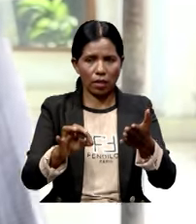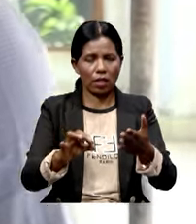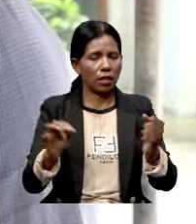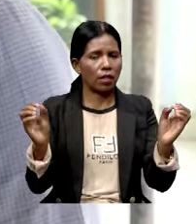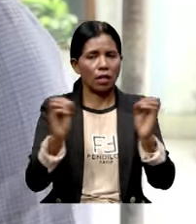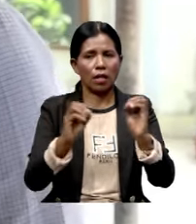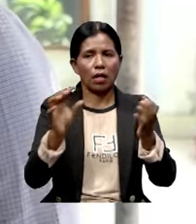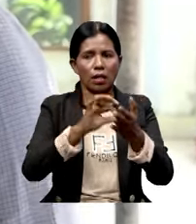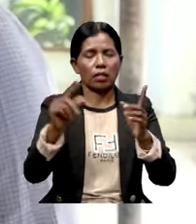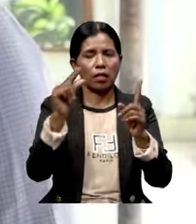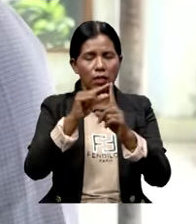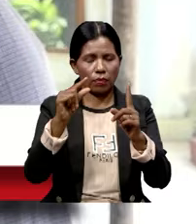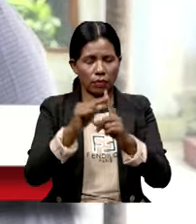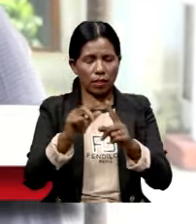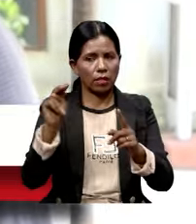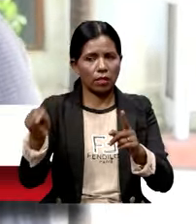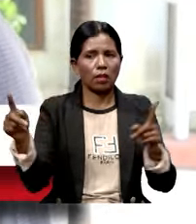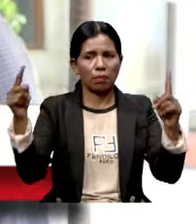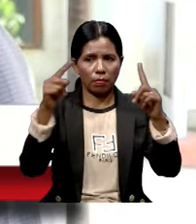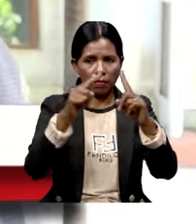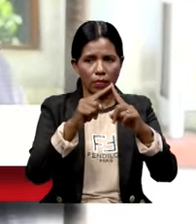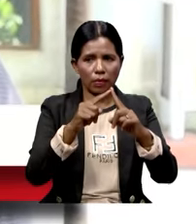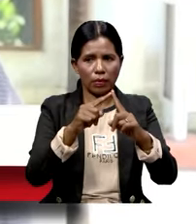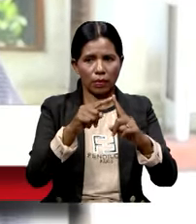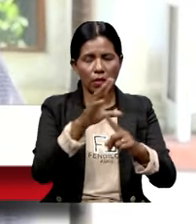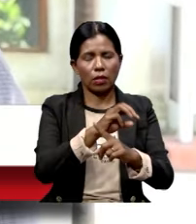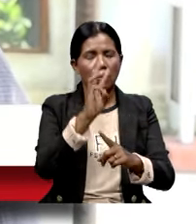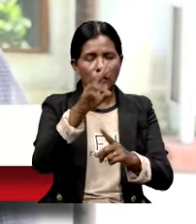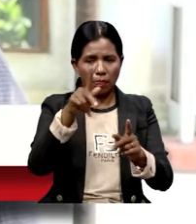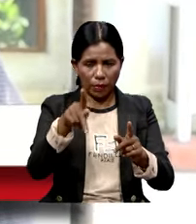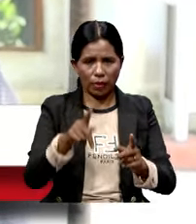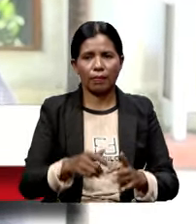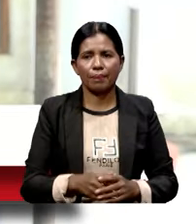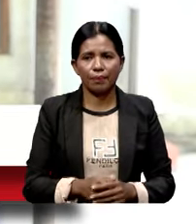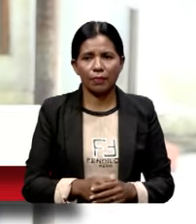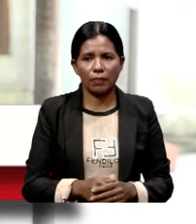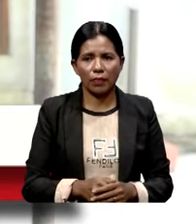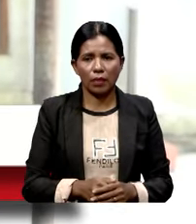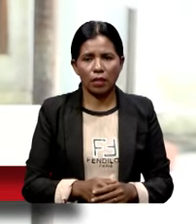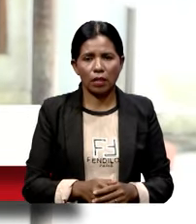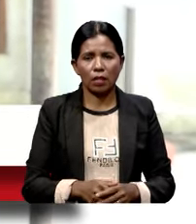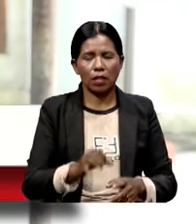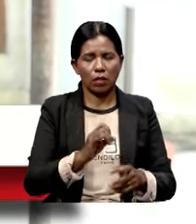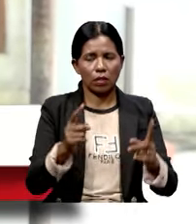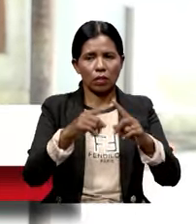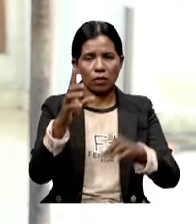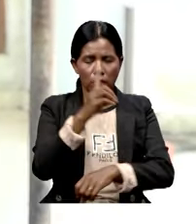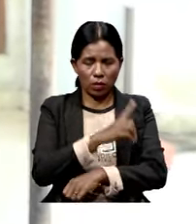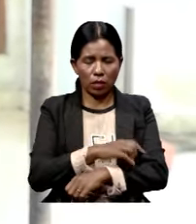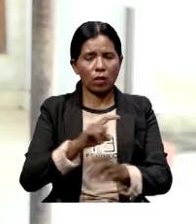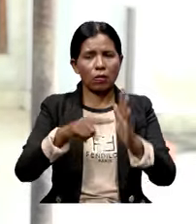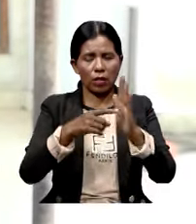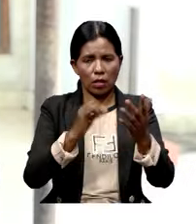nunca hackere lia fuan sirne ba iha WhatsApp ne larang. Sa ohin, komesa